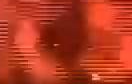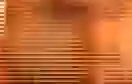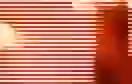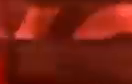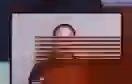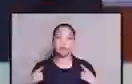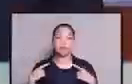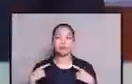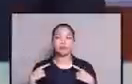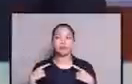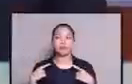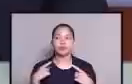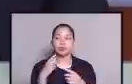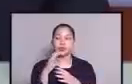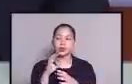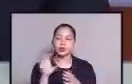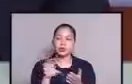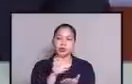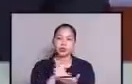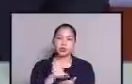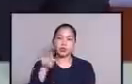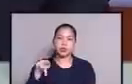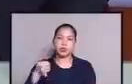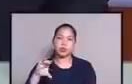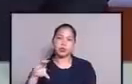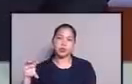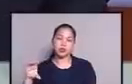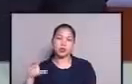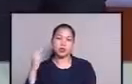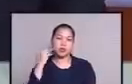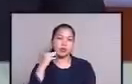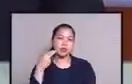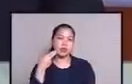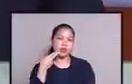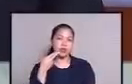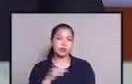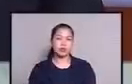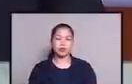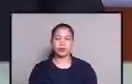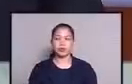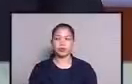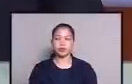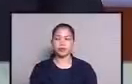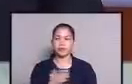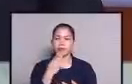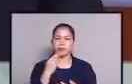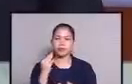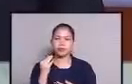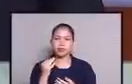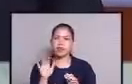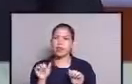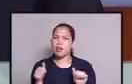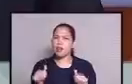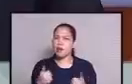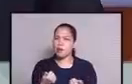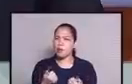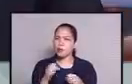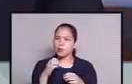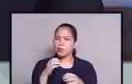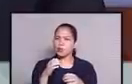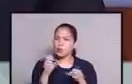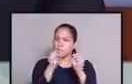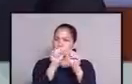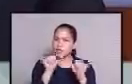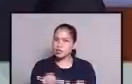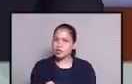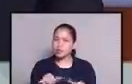mula sa Command Center sa PICC, si Maricel Halili. Mase, paano naging sistema ng